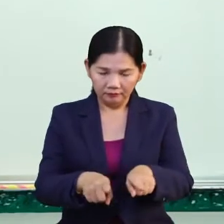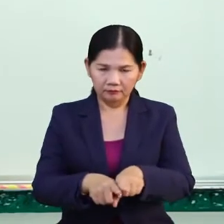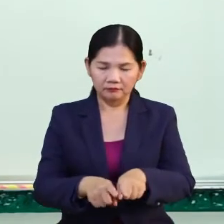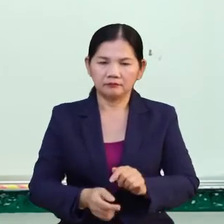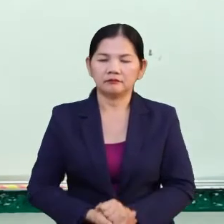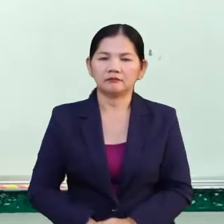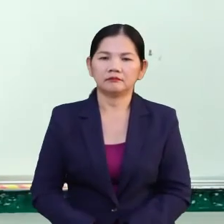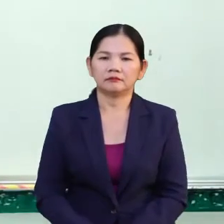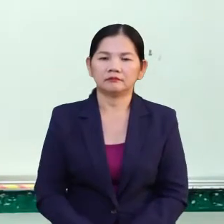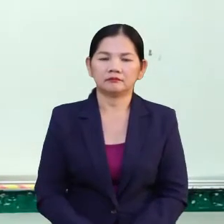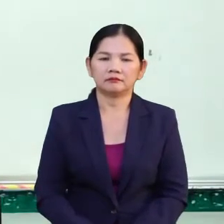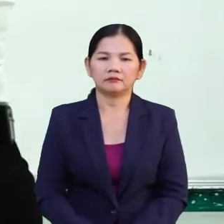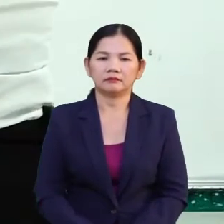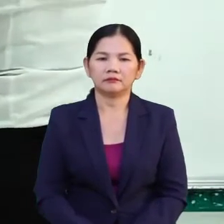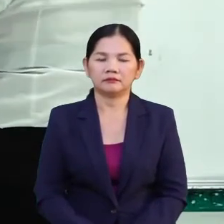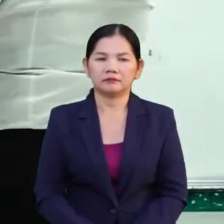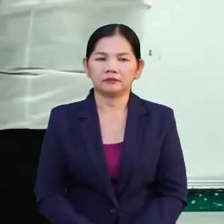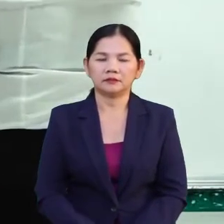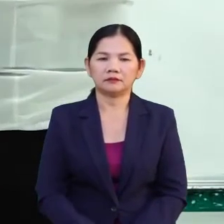ណាកូនណា